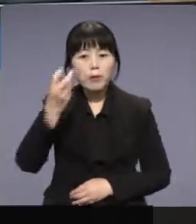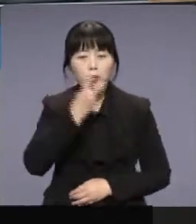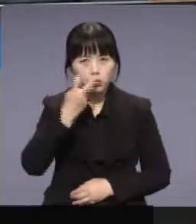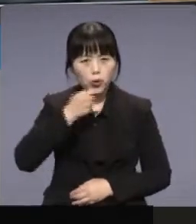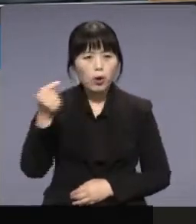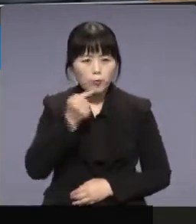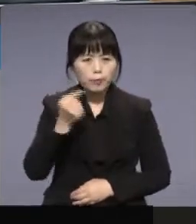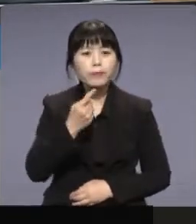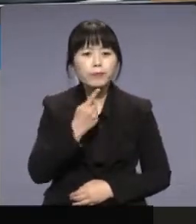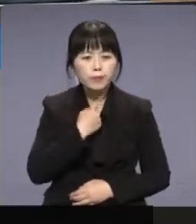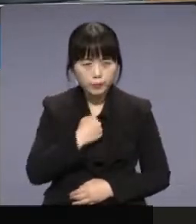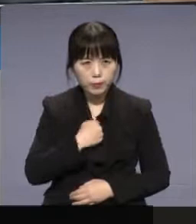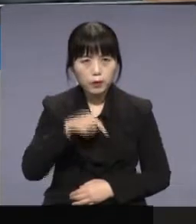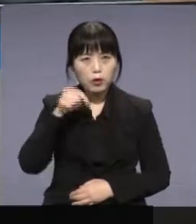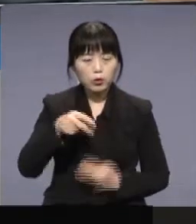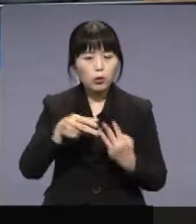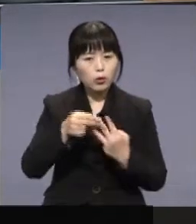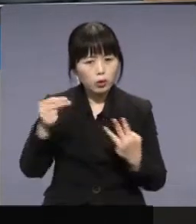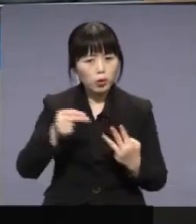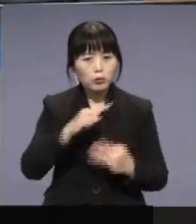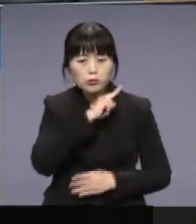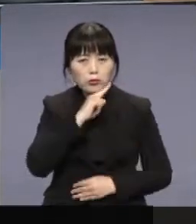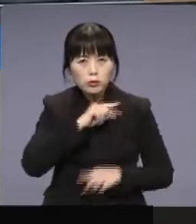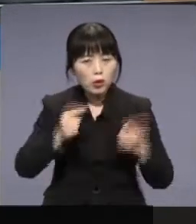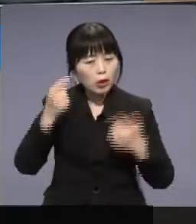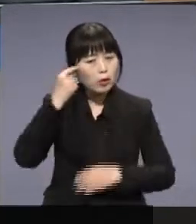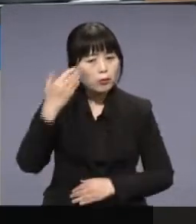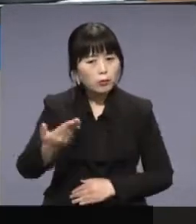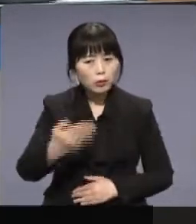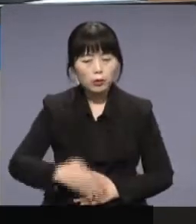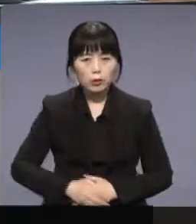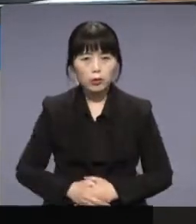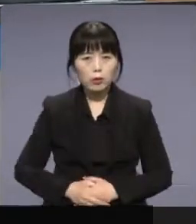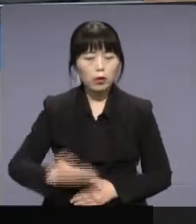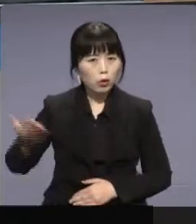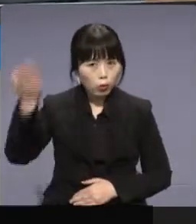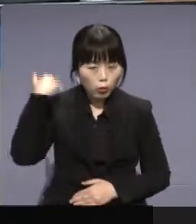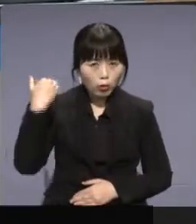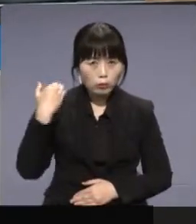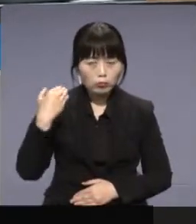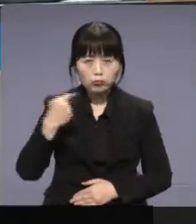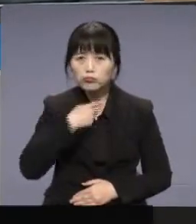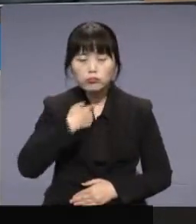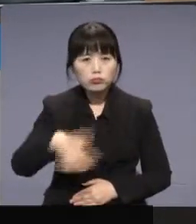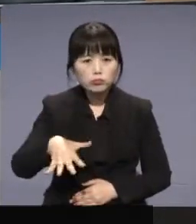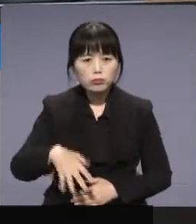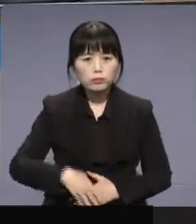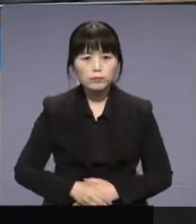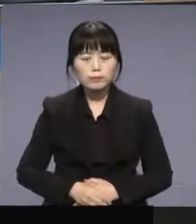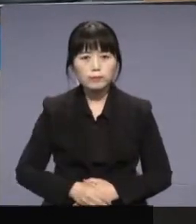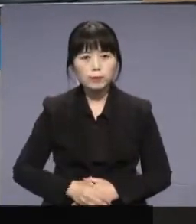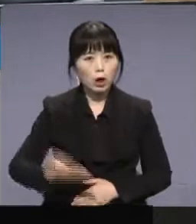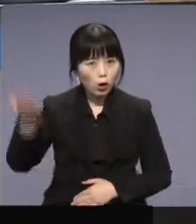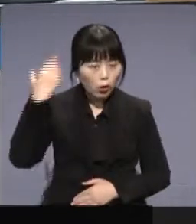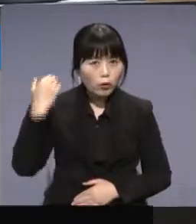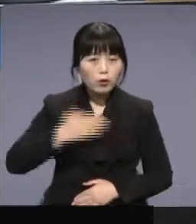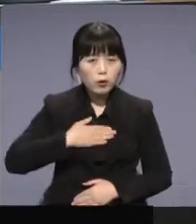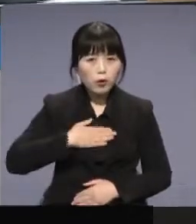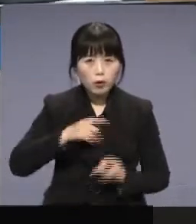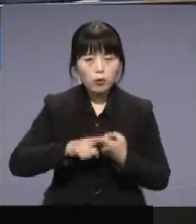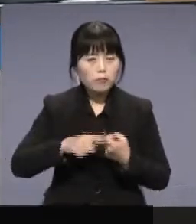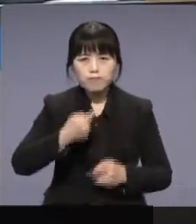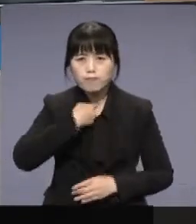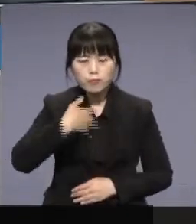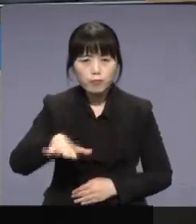수사 철저하게 했습니다. 그것도 선택적 의심 아니십니까? 과거에는 안 그러셨지 않습니까? 과거에는 저에 대해서